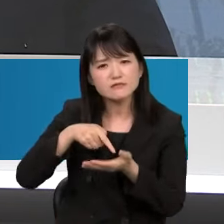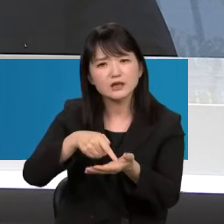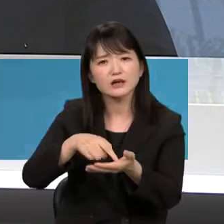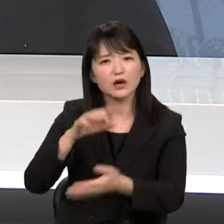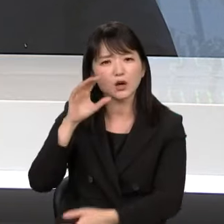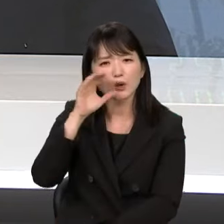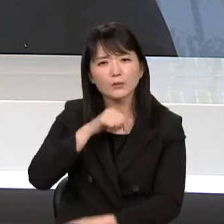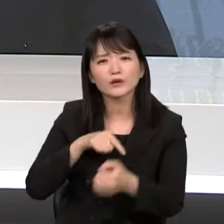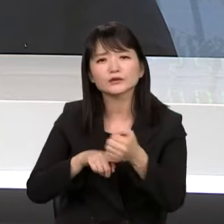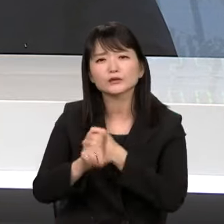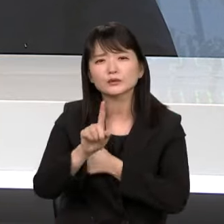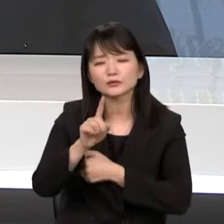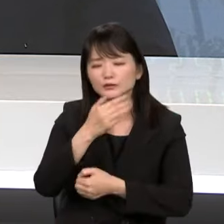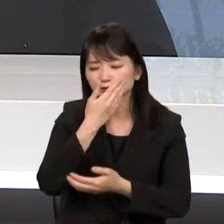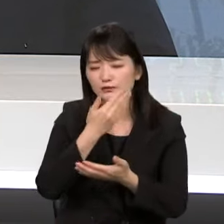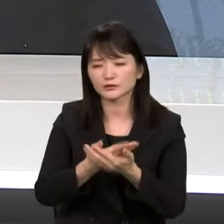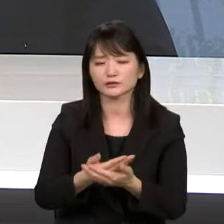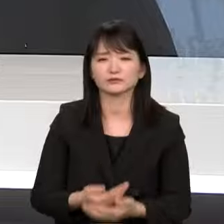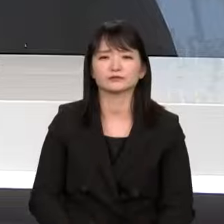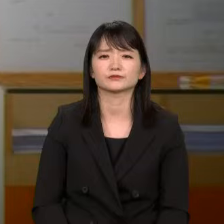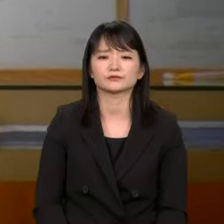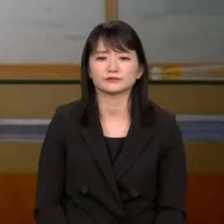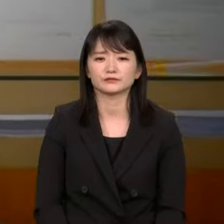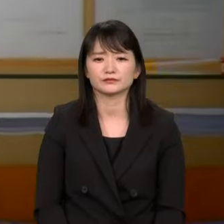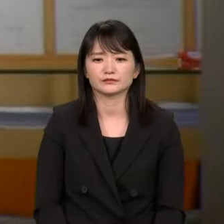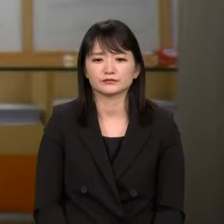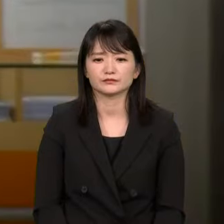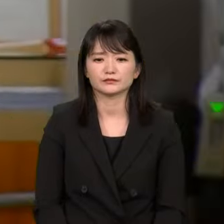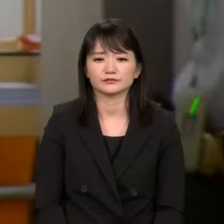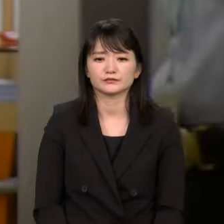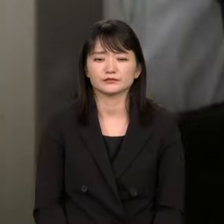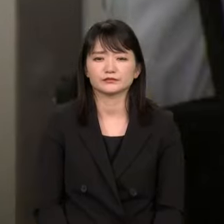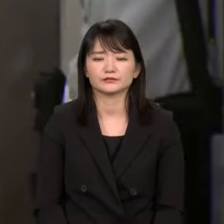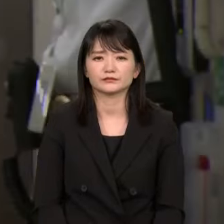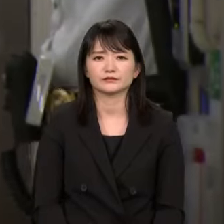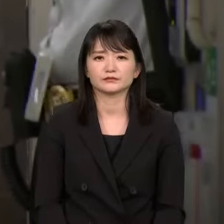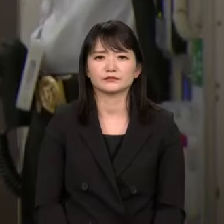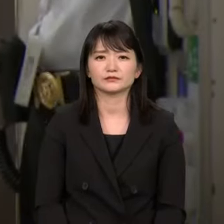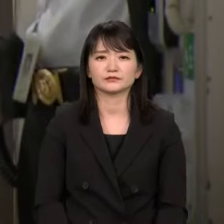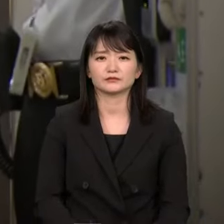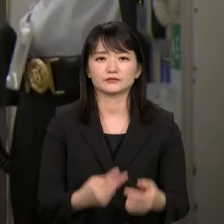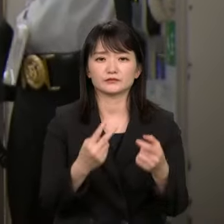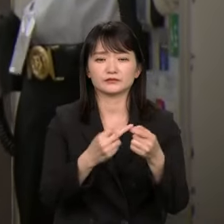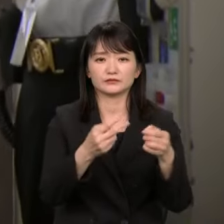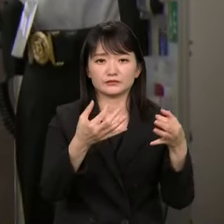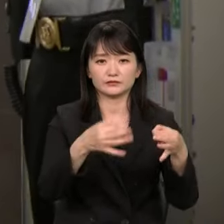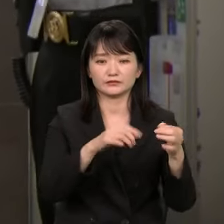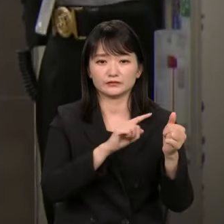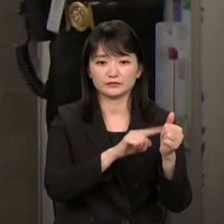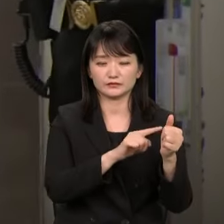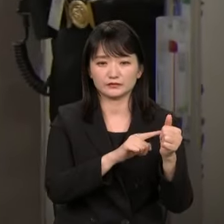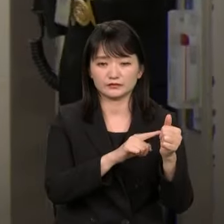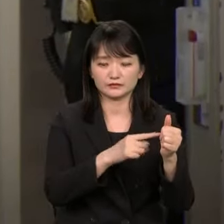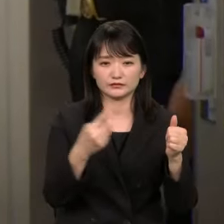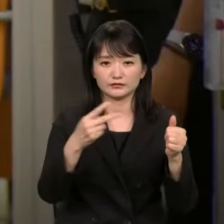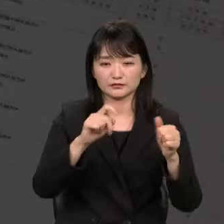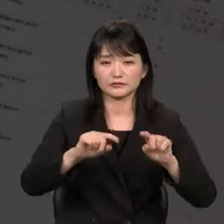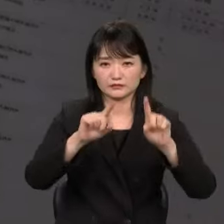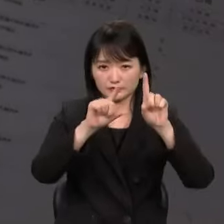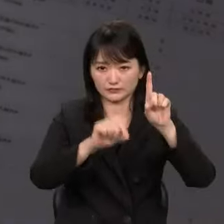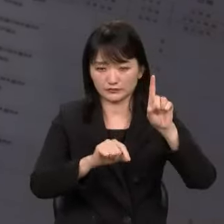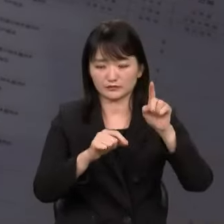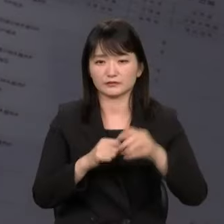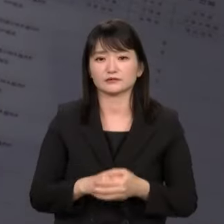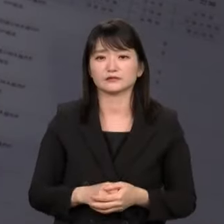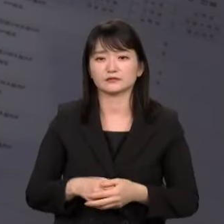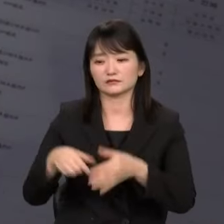핵심입니다이어서 여도현 기자입니다 2차 주포 김모씨는 2011년 1월 김건희 여사의 도이치